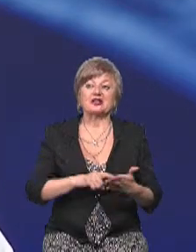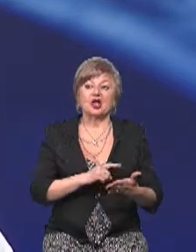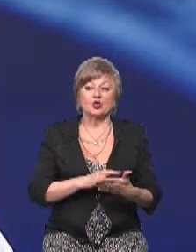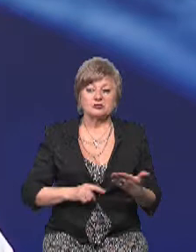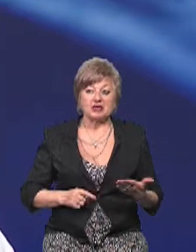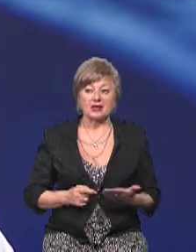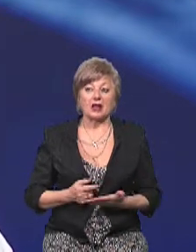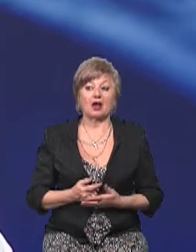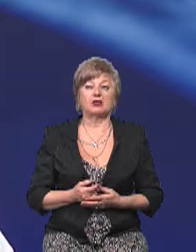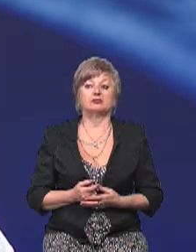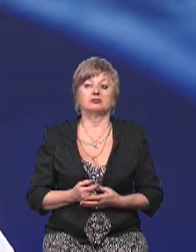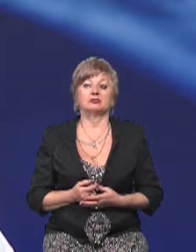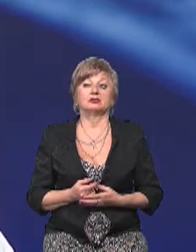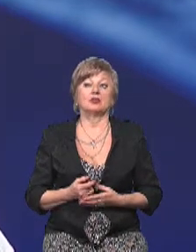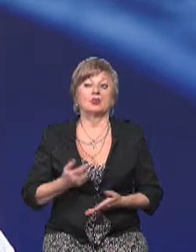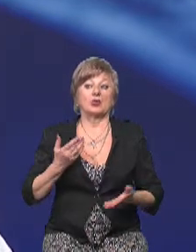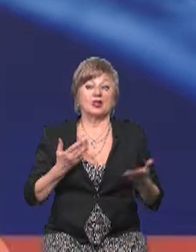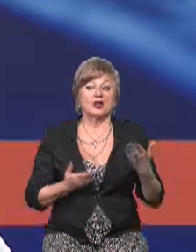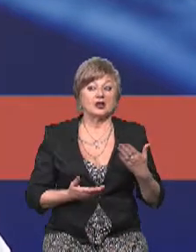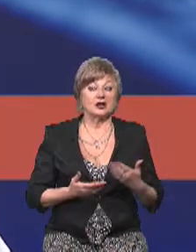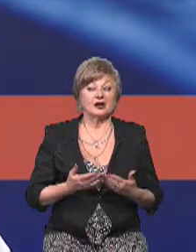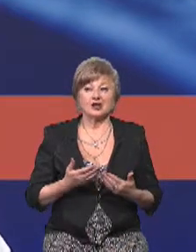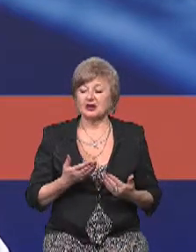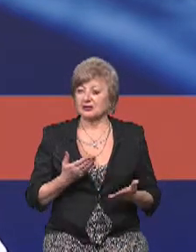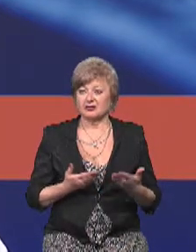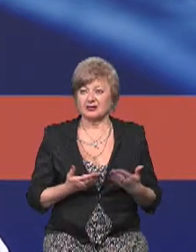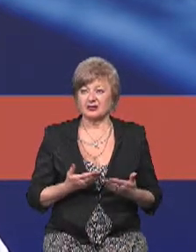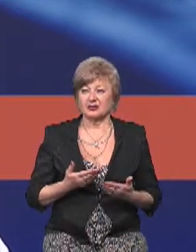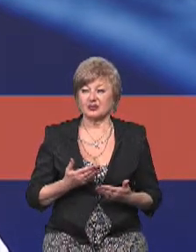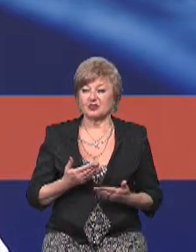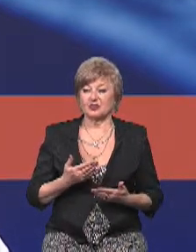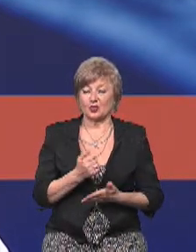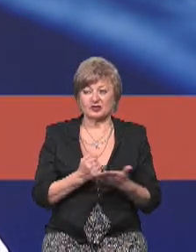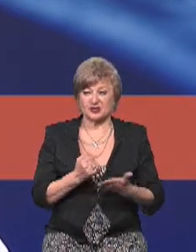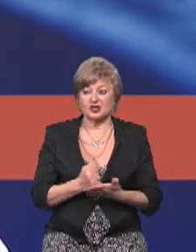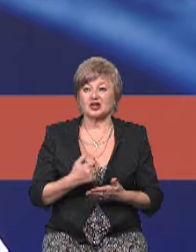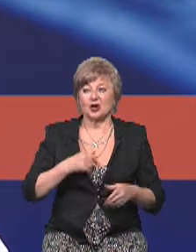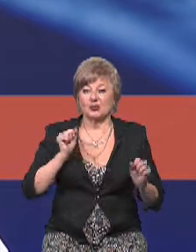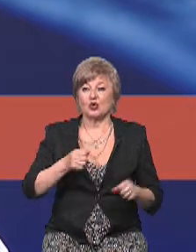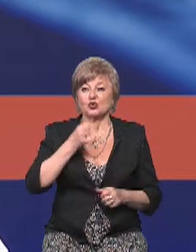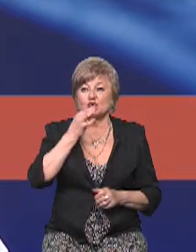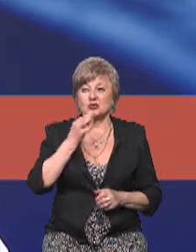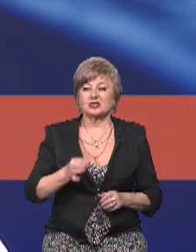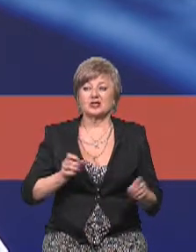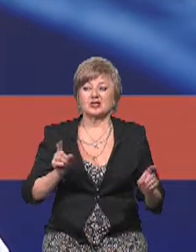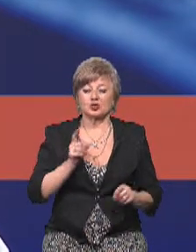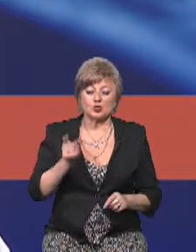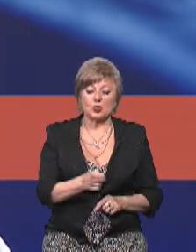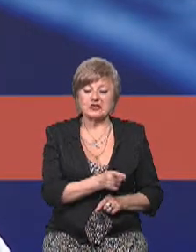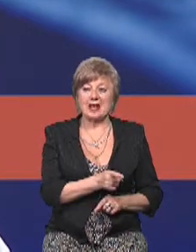Центральний і частково потім підключується митний пост Бердянськ, то я можу сказати, що за